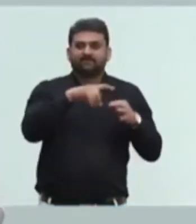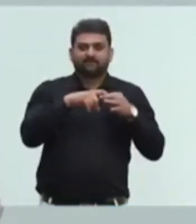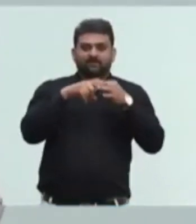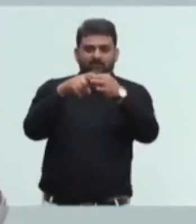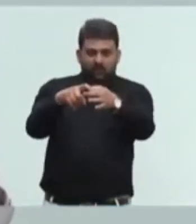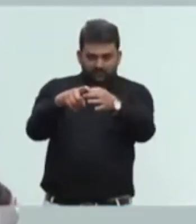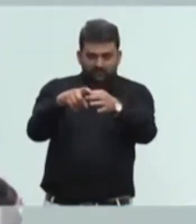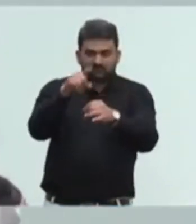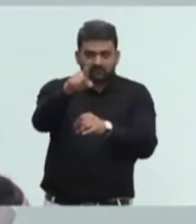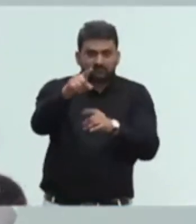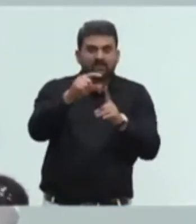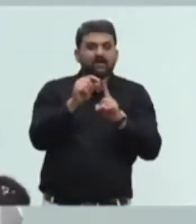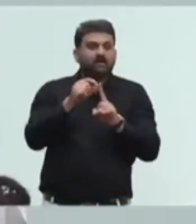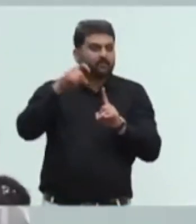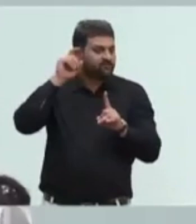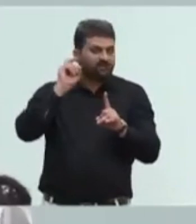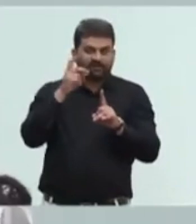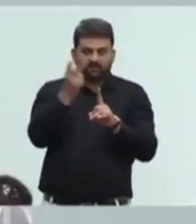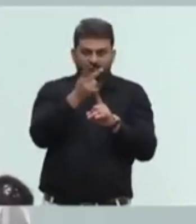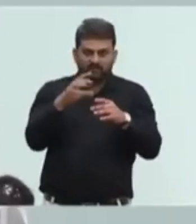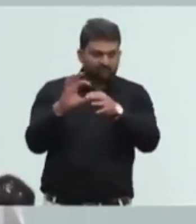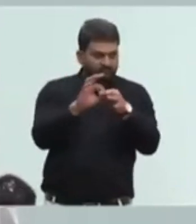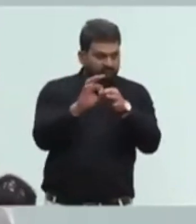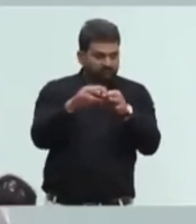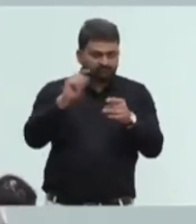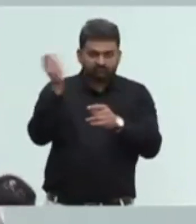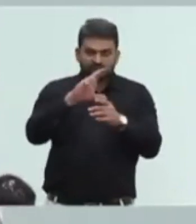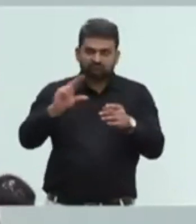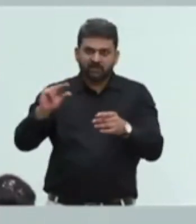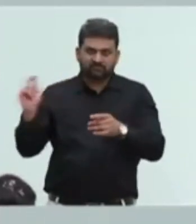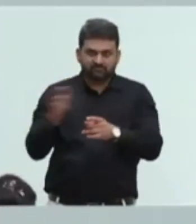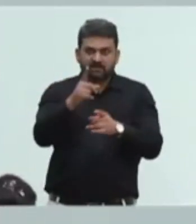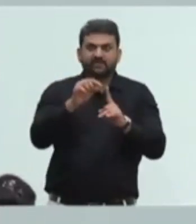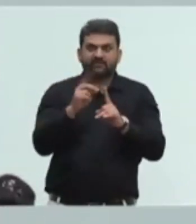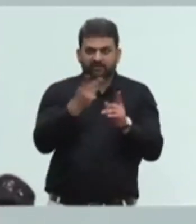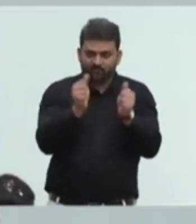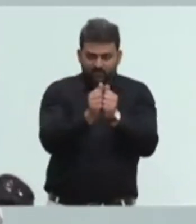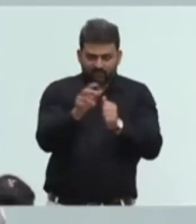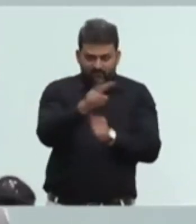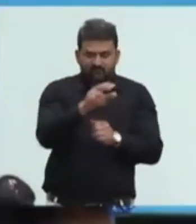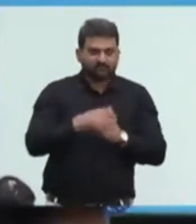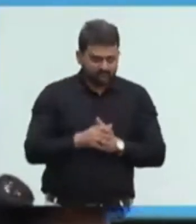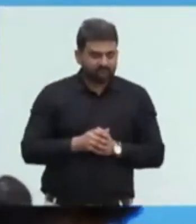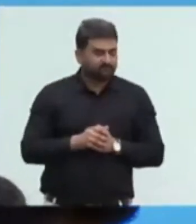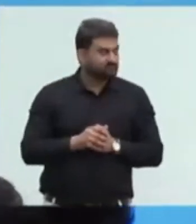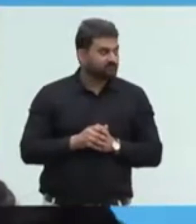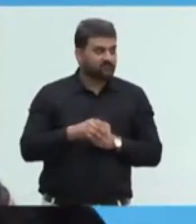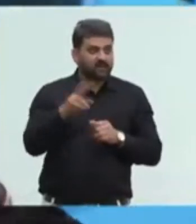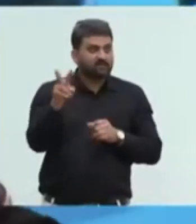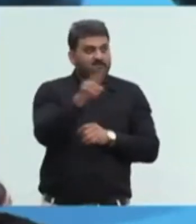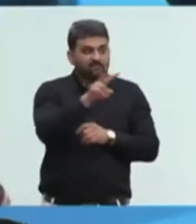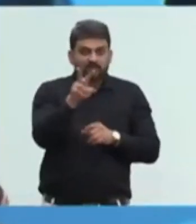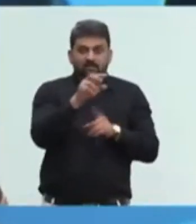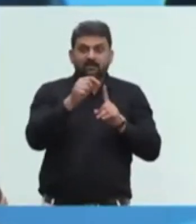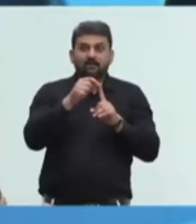निफ्टी शेखर आप बड़े-बड़े कमाल कर दिया है कि आप दोनों एक